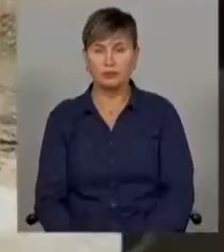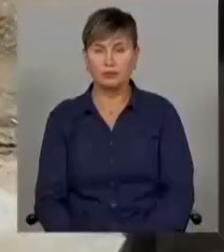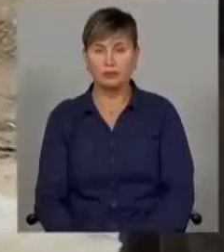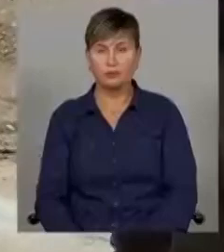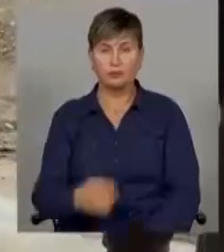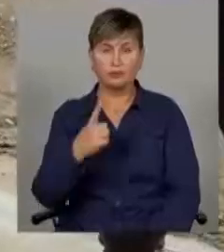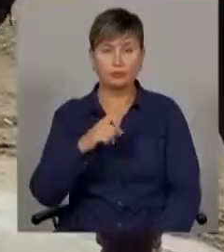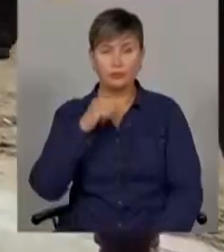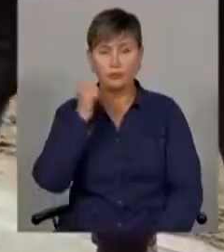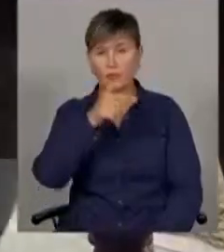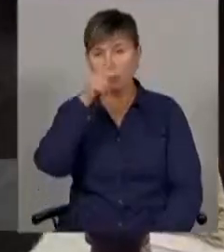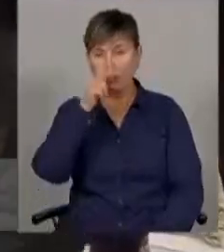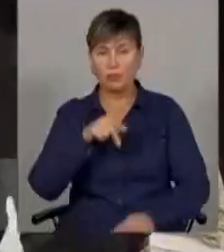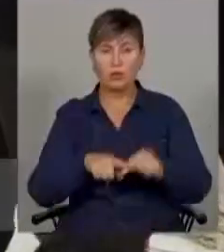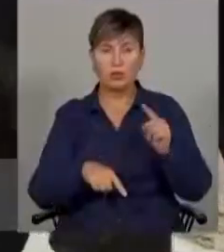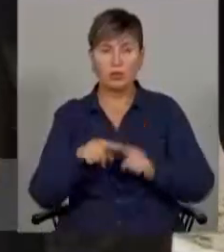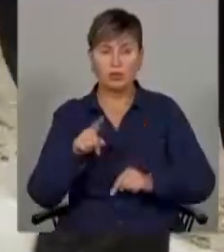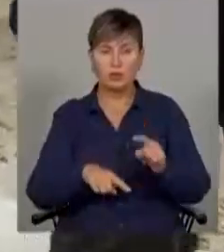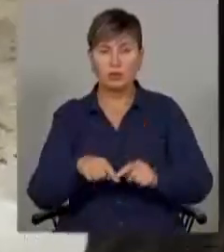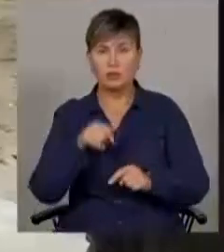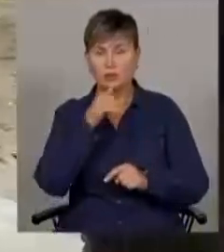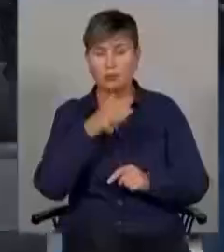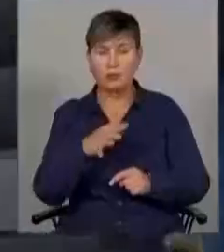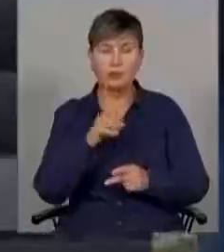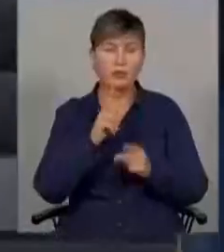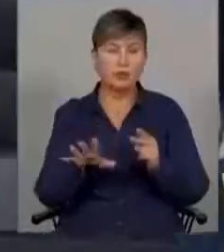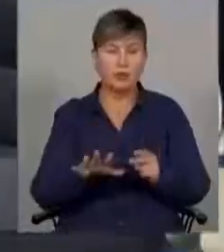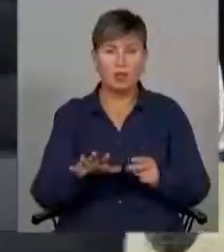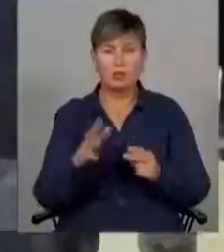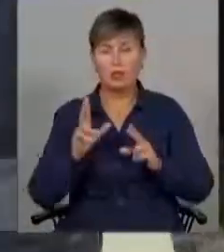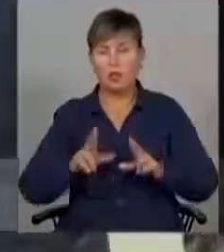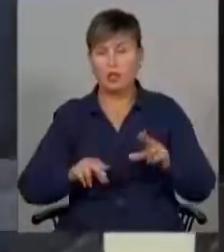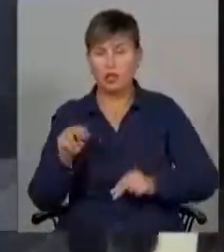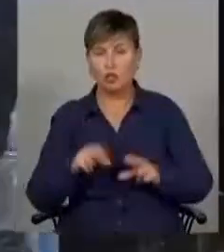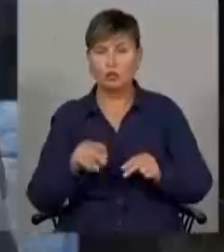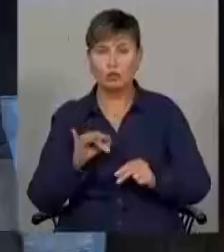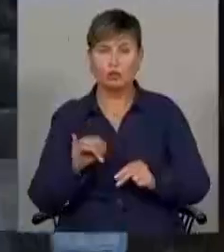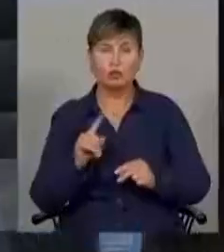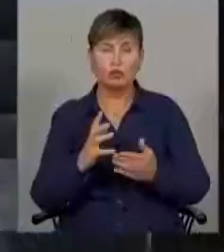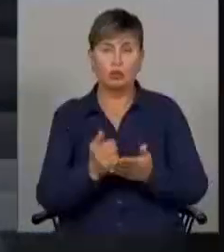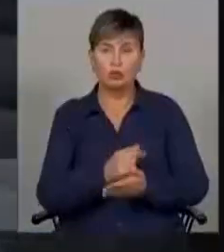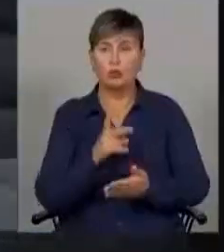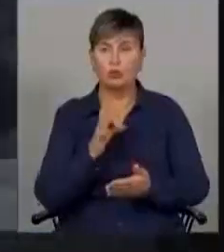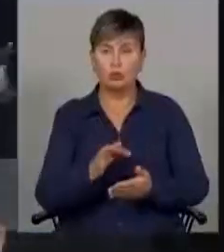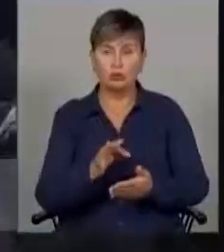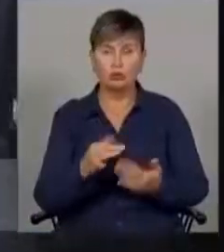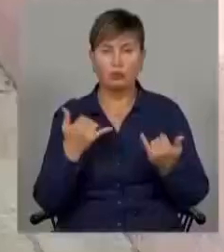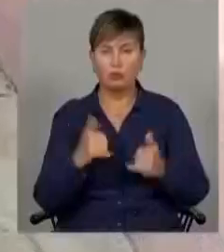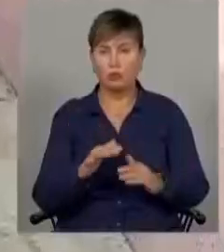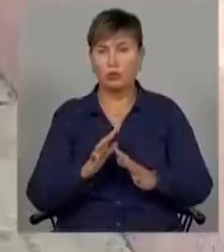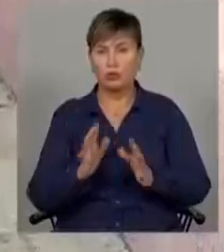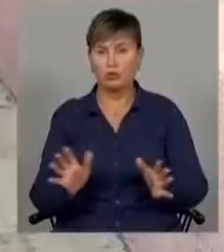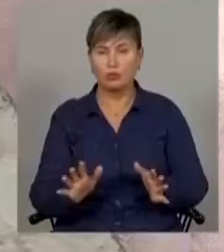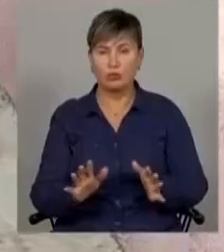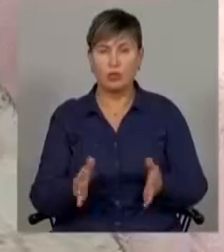один год и три месяца родные близкие бы уже на даудбаева не теряли надежду что он жив И в скором времени найдётся но к сожалению чудо не случилось